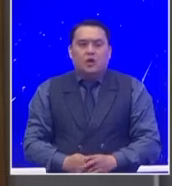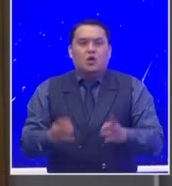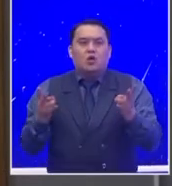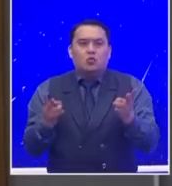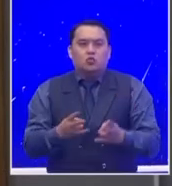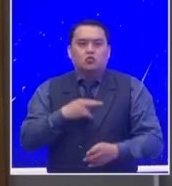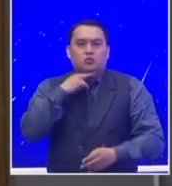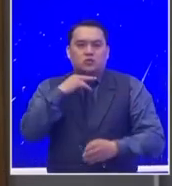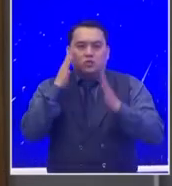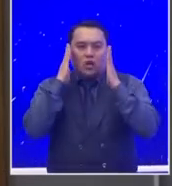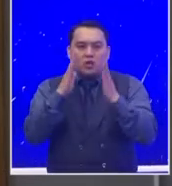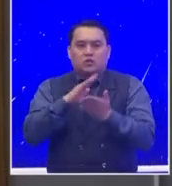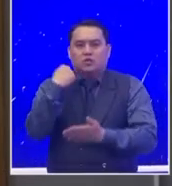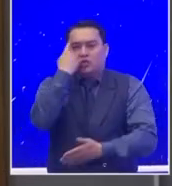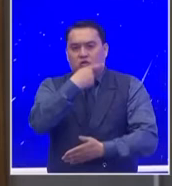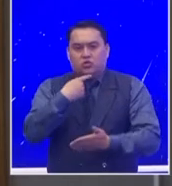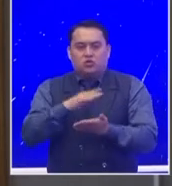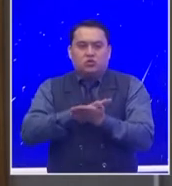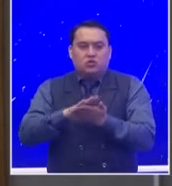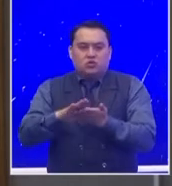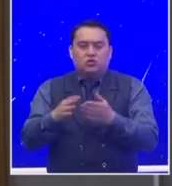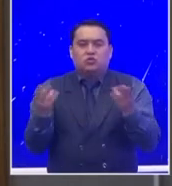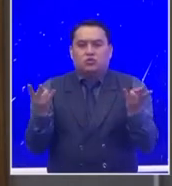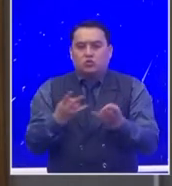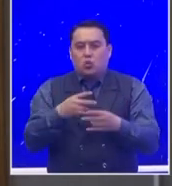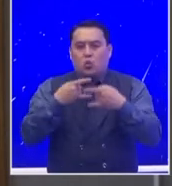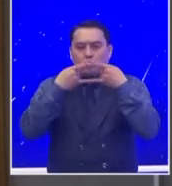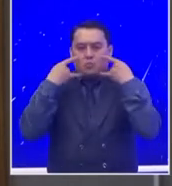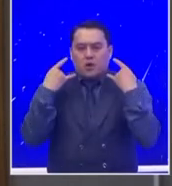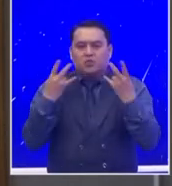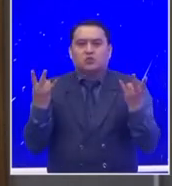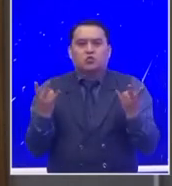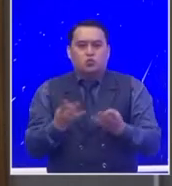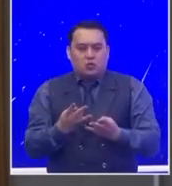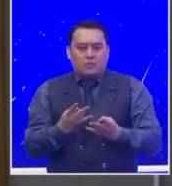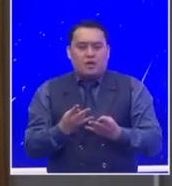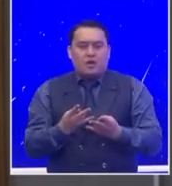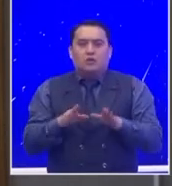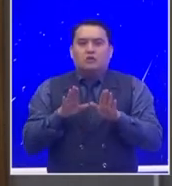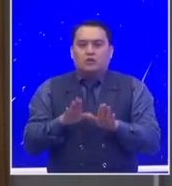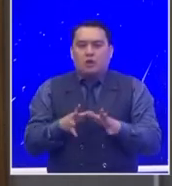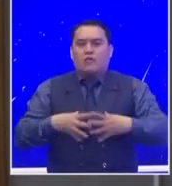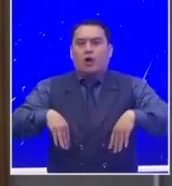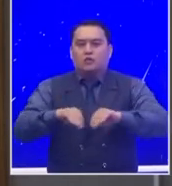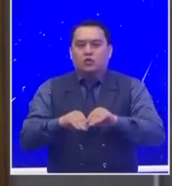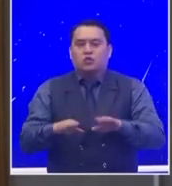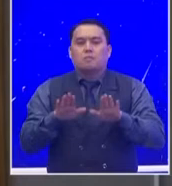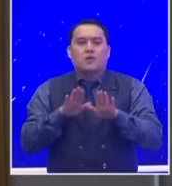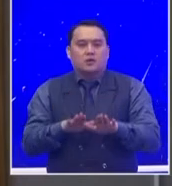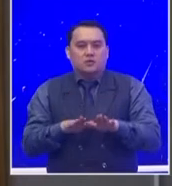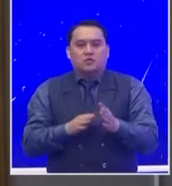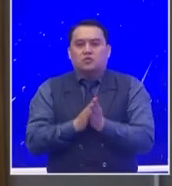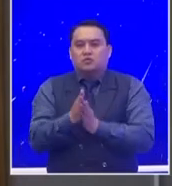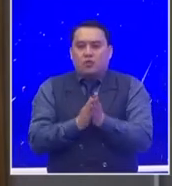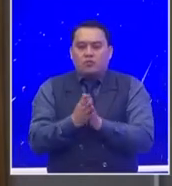Необходимо соблюдать личную гигиену, при кашле и чихании носить одноразовые медицинские маски, надевать их также в общественных местах, чаще мыть